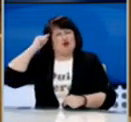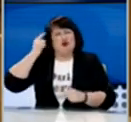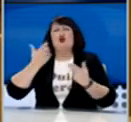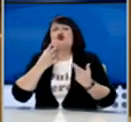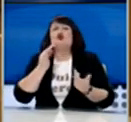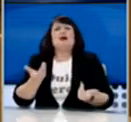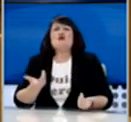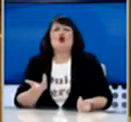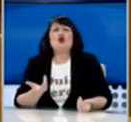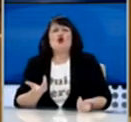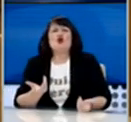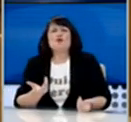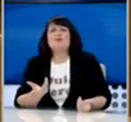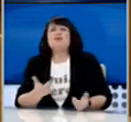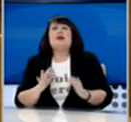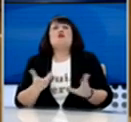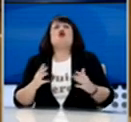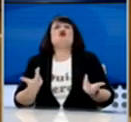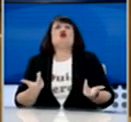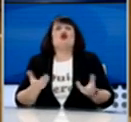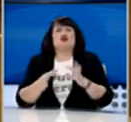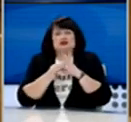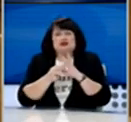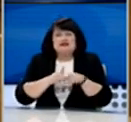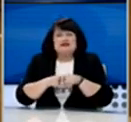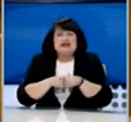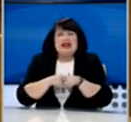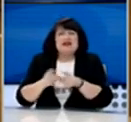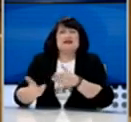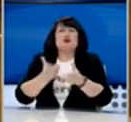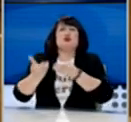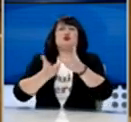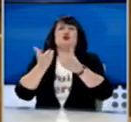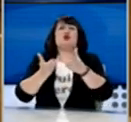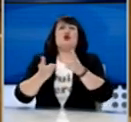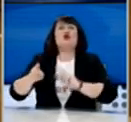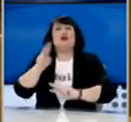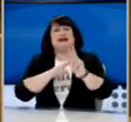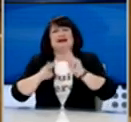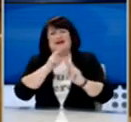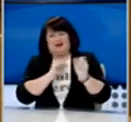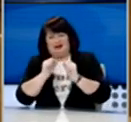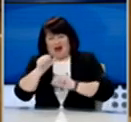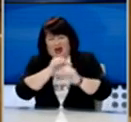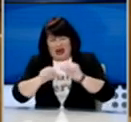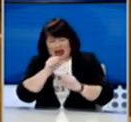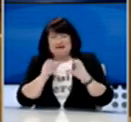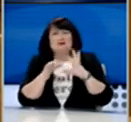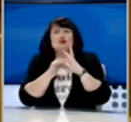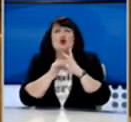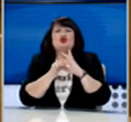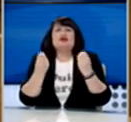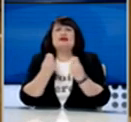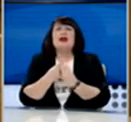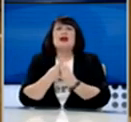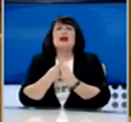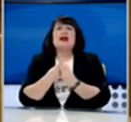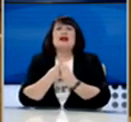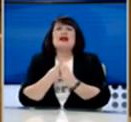γιατί γίνεται πώς γίνεται συνδέονται οι πυρκαγιές με το αφήγημα της κλιματικής αλλαγής και ειδικότερα με τον